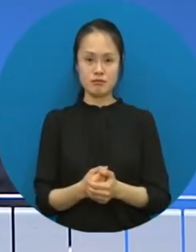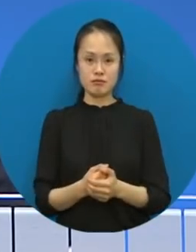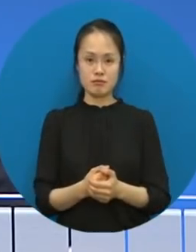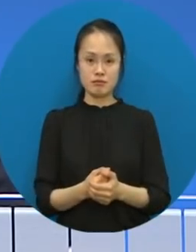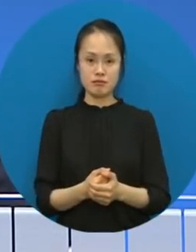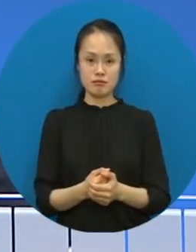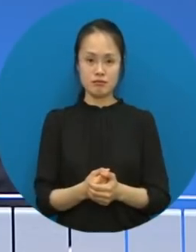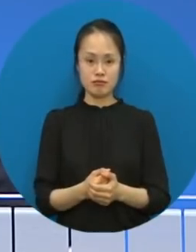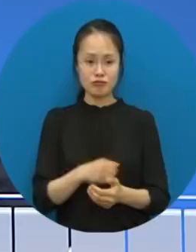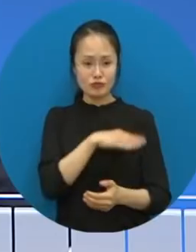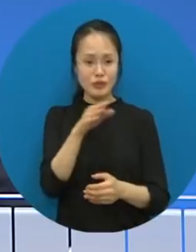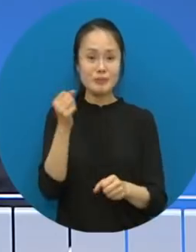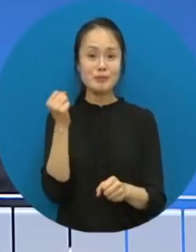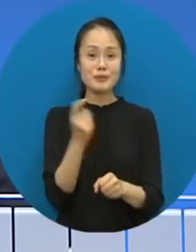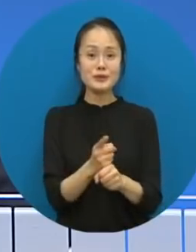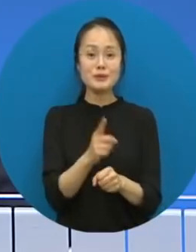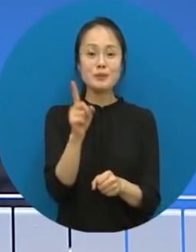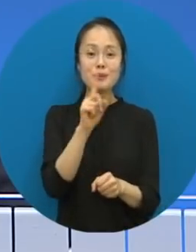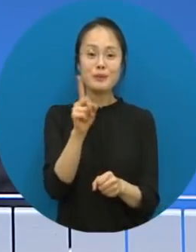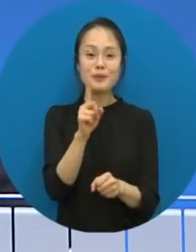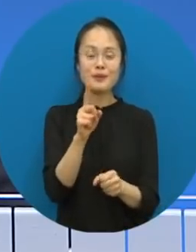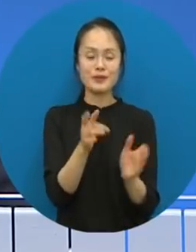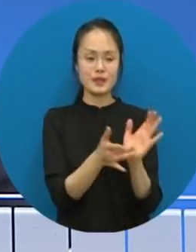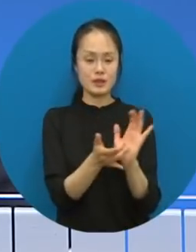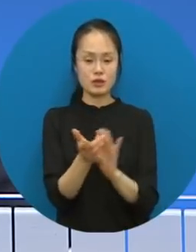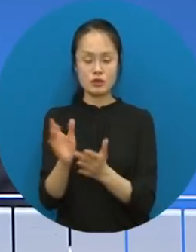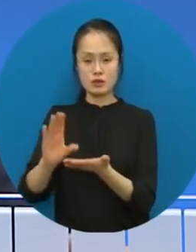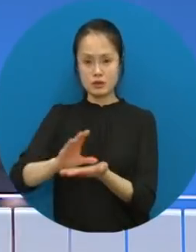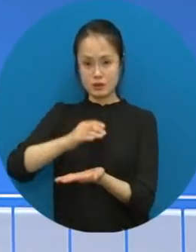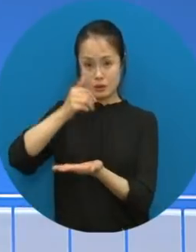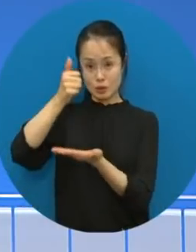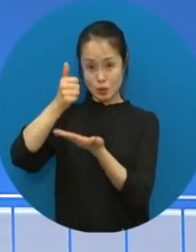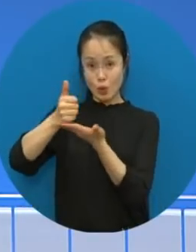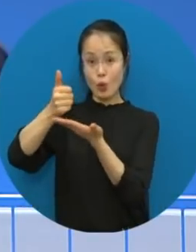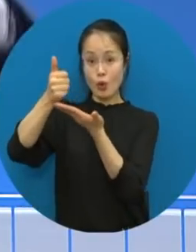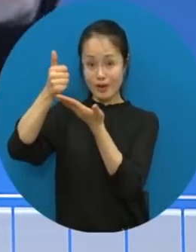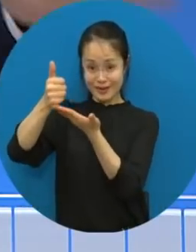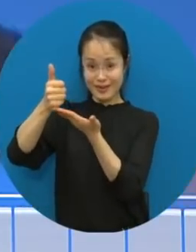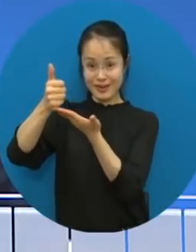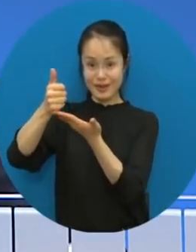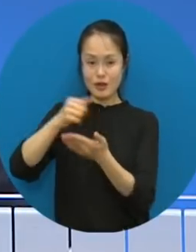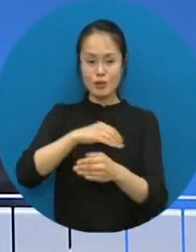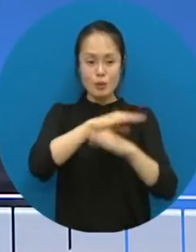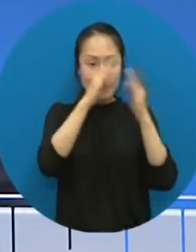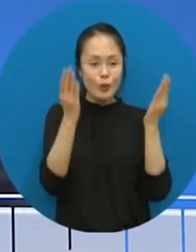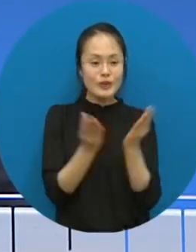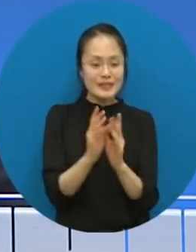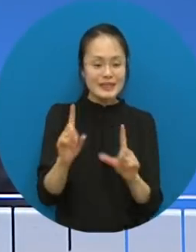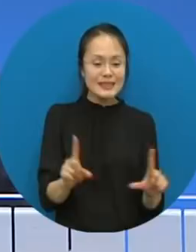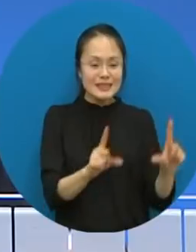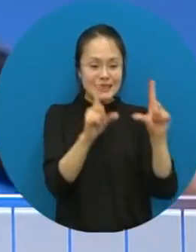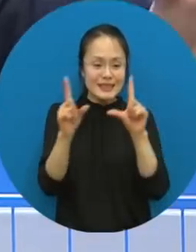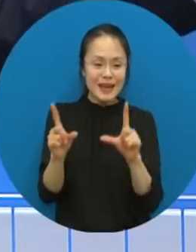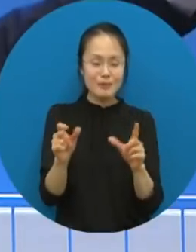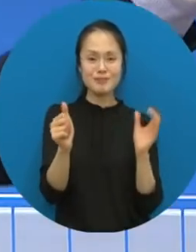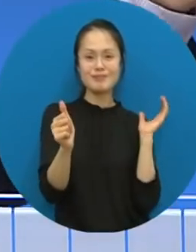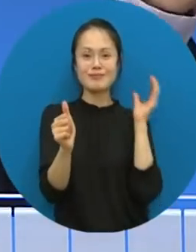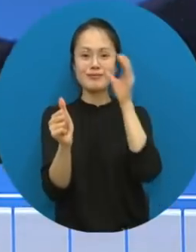우리는 벌써 예수 그리스도에게 우리의 온 삶이 얹어졌고 예수